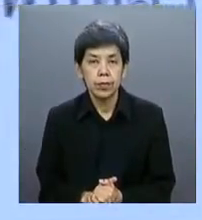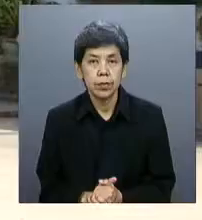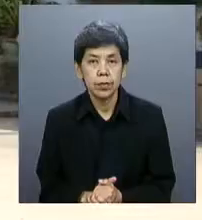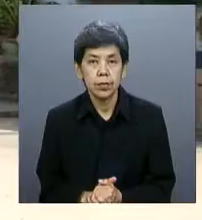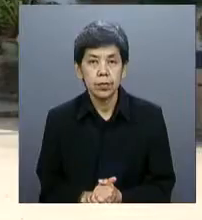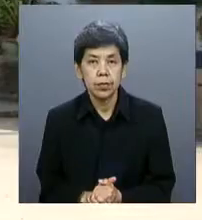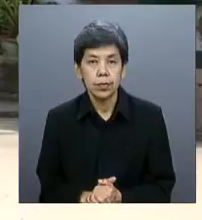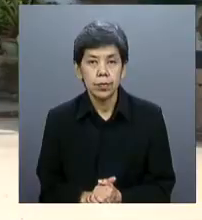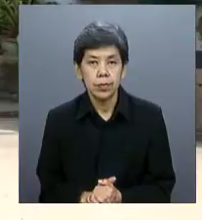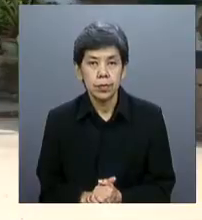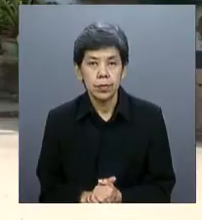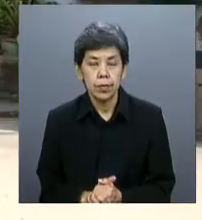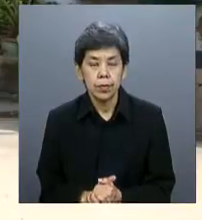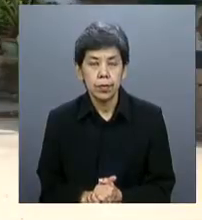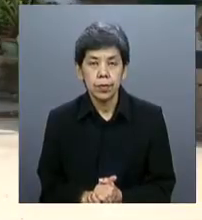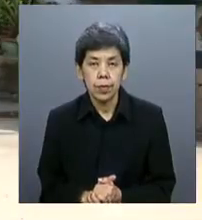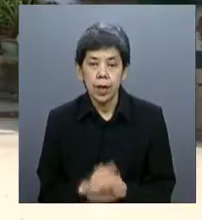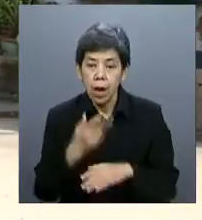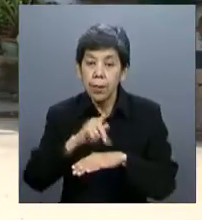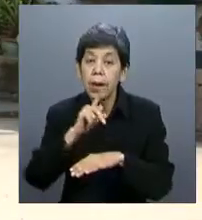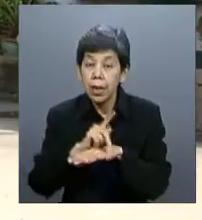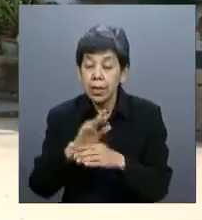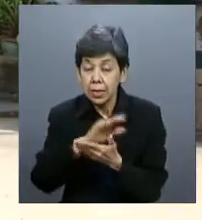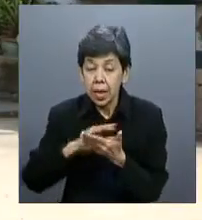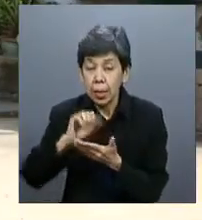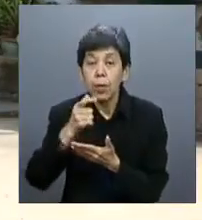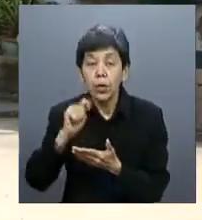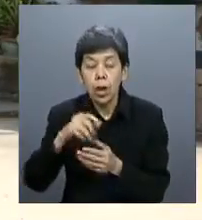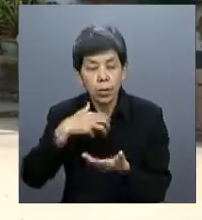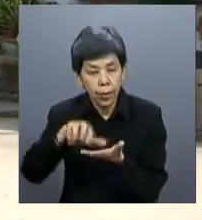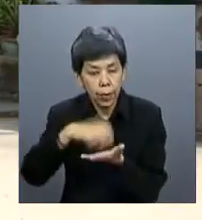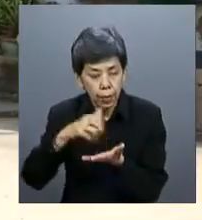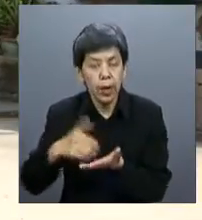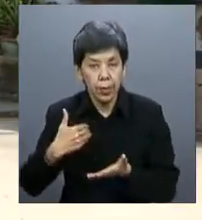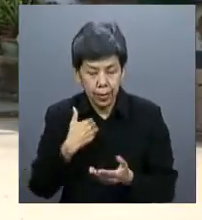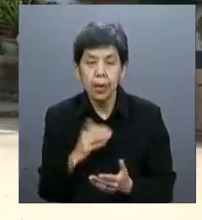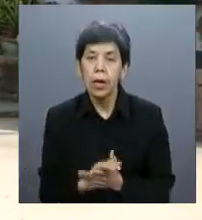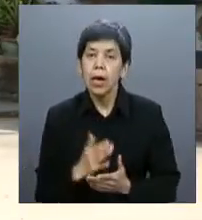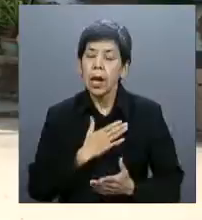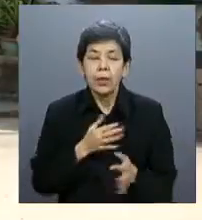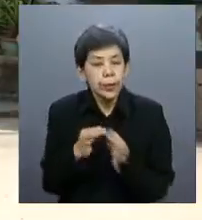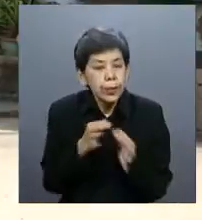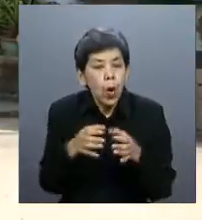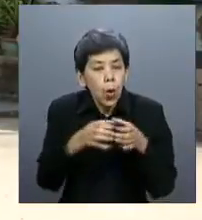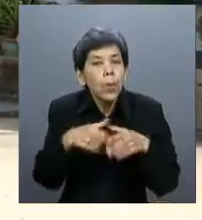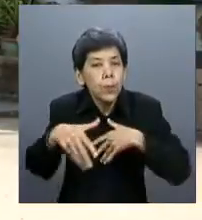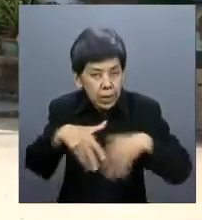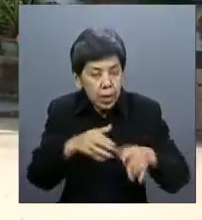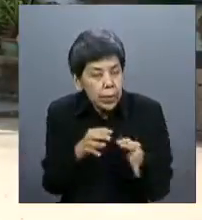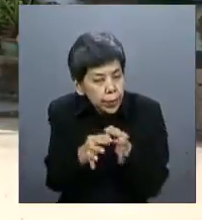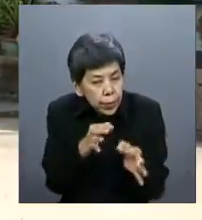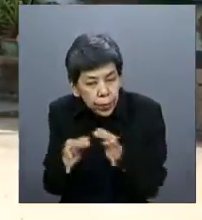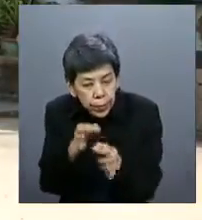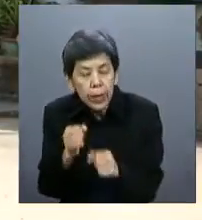ค่ะเมื่อสักครู่ที่ผ่านมาทางประธานสภาอบต.เขาหลวงได้ออกแถลงการนะคะแล้วก็ชี้แจงกับกลุ่มผู้ชุมนุมกลุ่มค